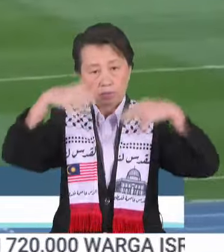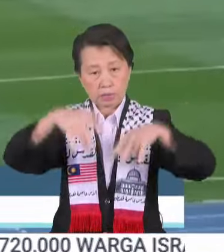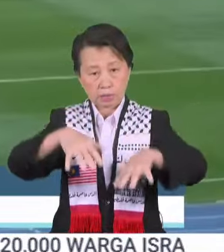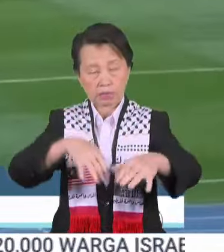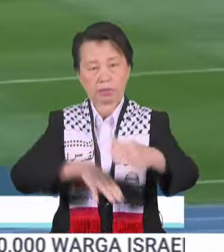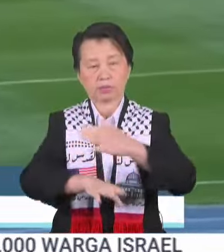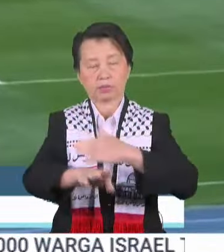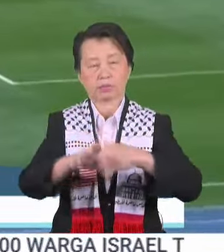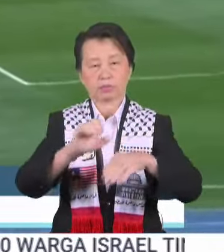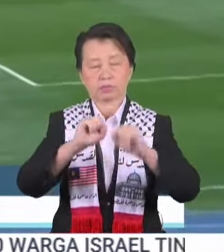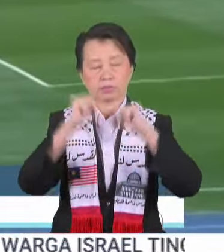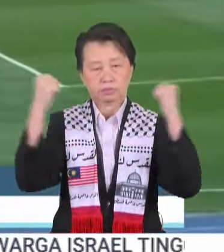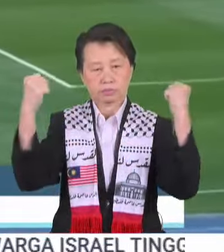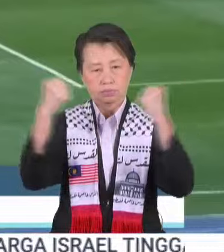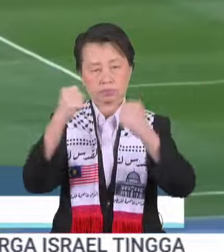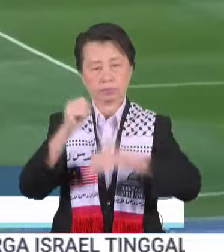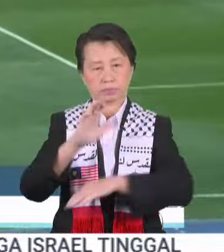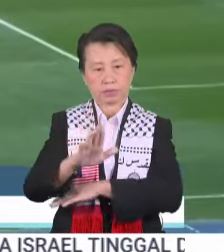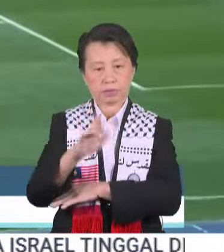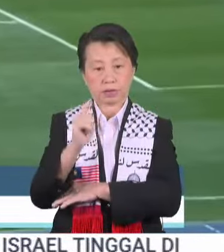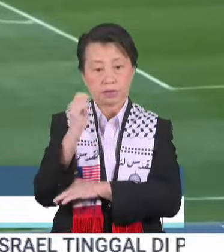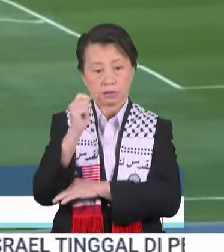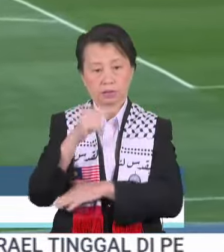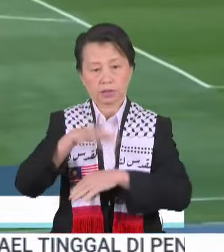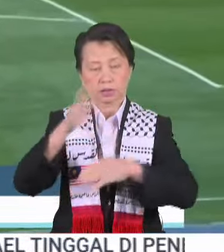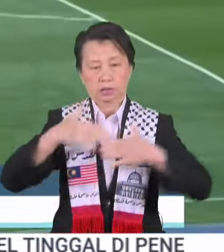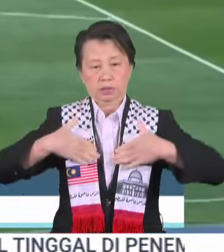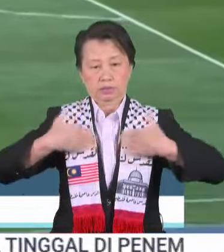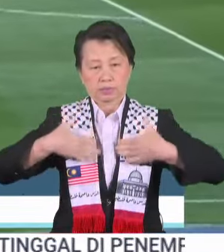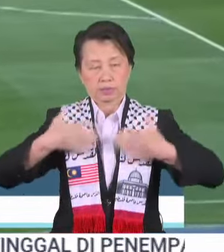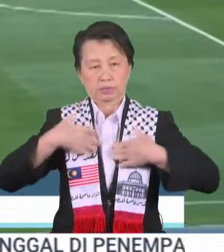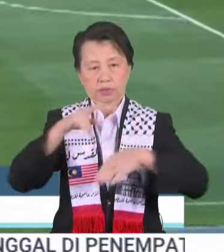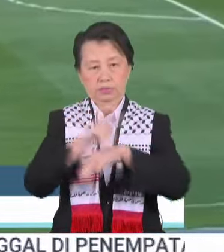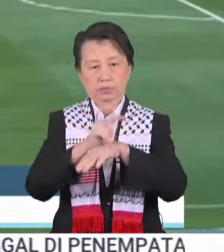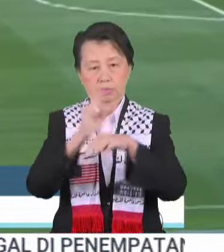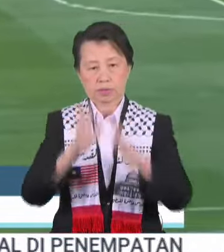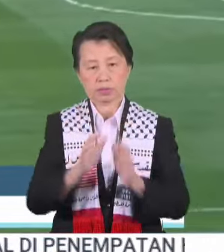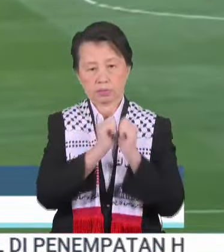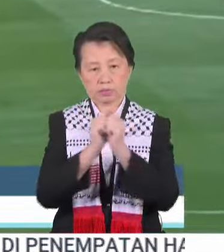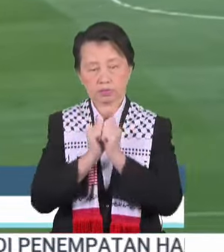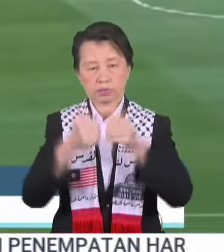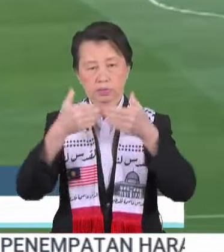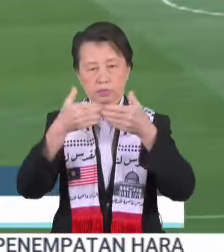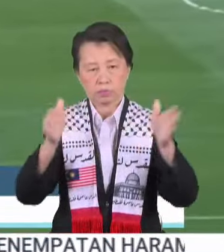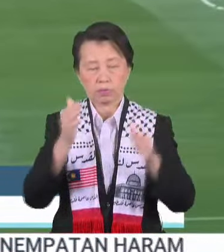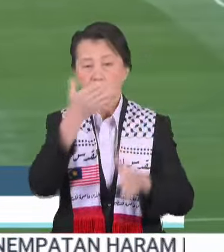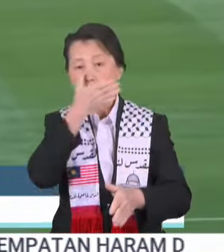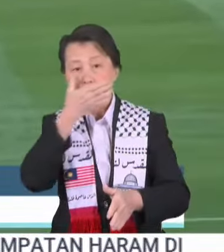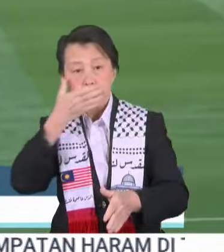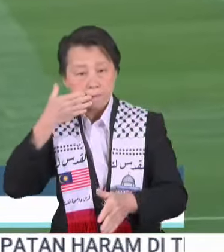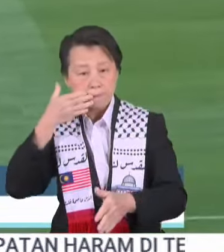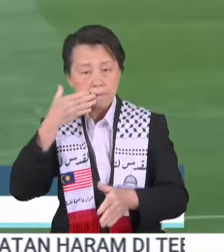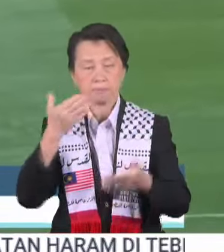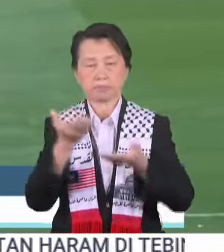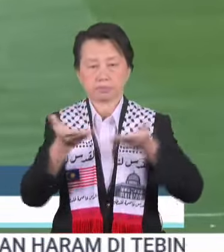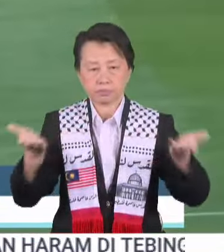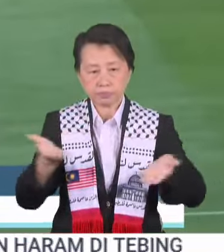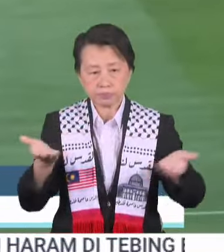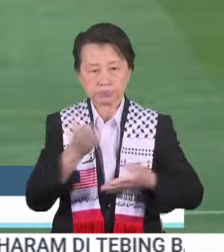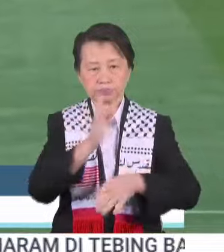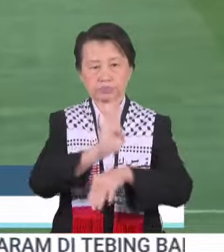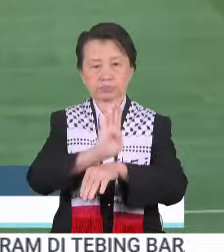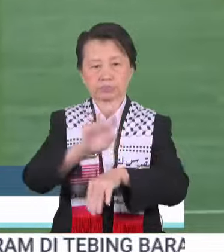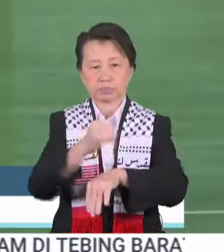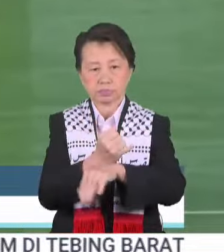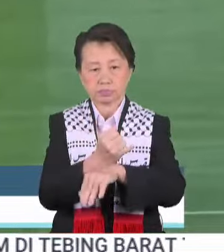stadium sejak lewat petang tadi lebih meriah apabila penonton bersama-sama berbuka puasa di perkarangan stadium ini Dalam